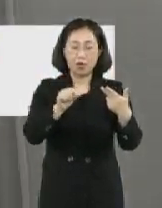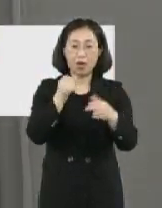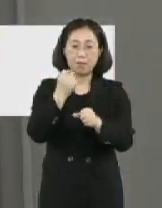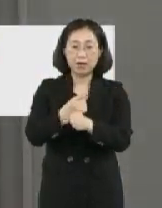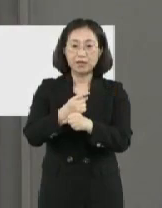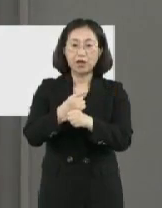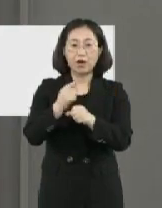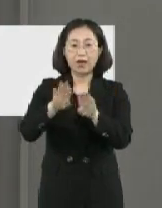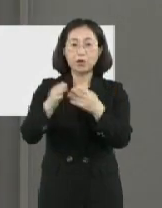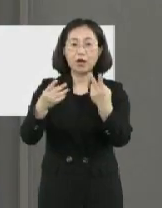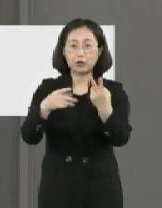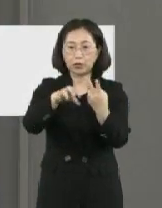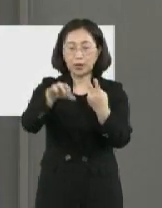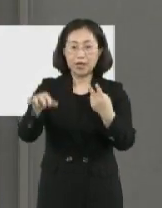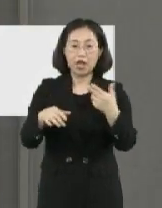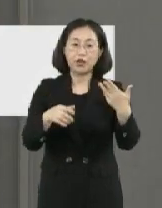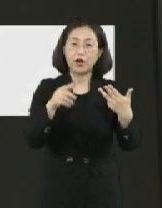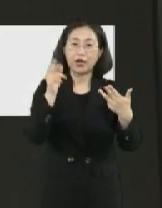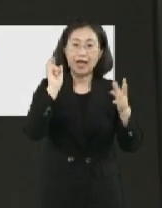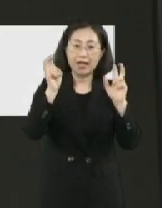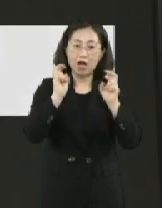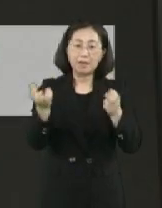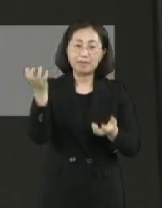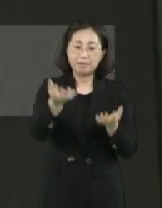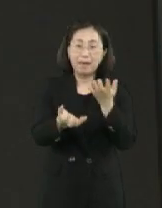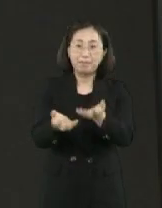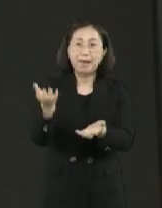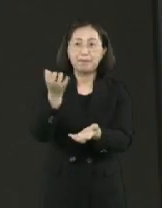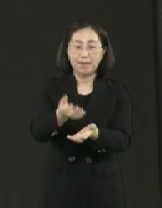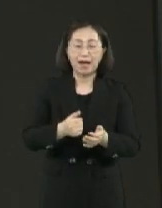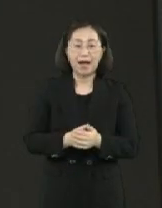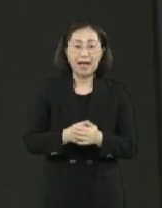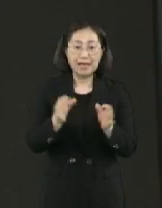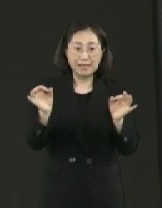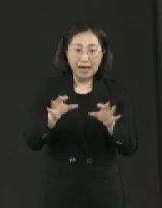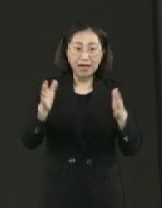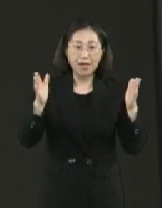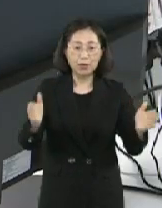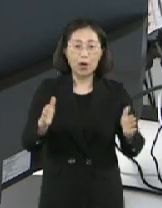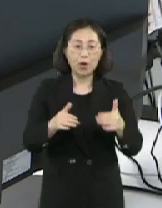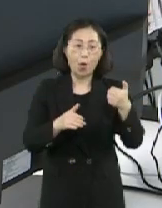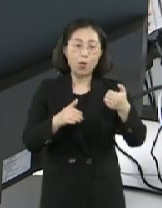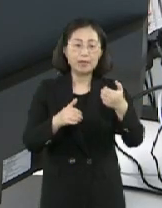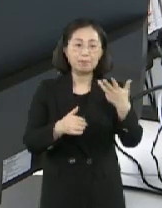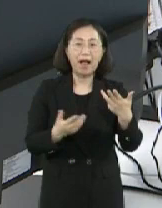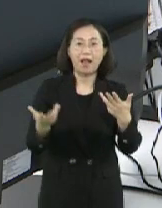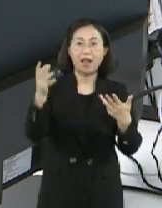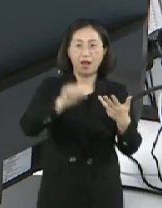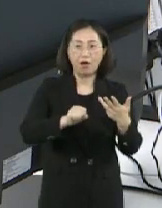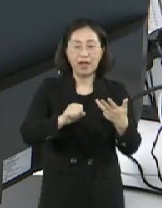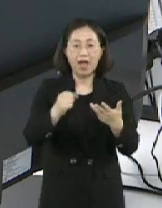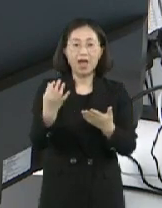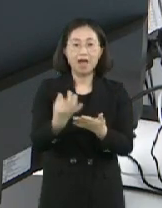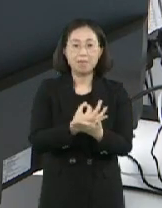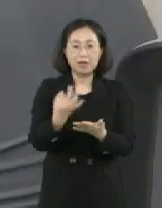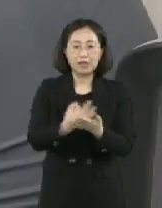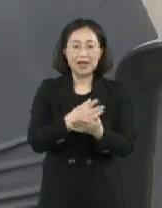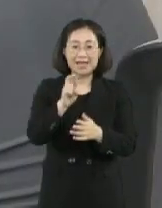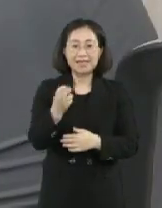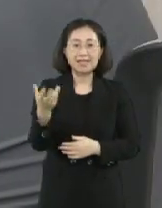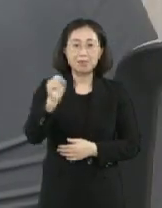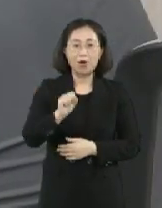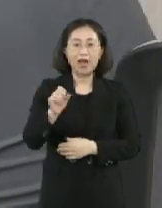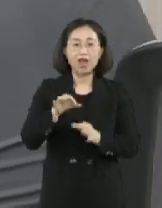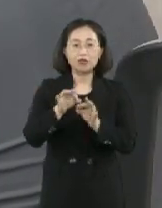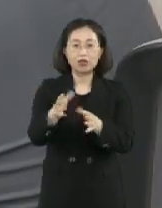개소한 두 곳에 이미 8개 기업이 창업해 입소했는데 짧은 기간 동안 58억 원의 매출과 20억 원의